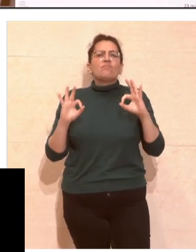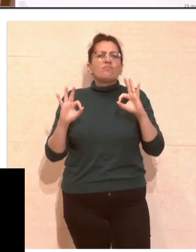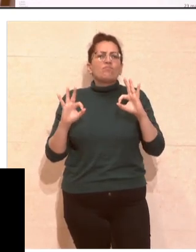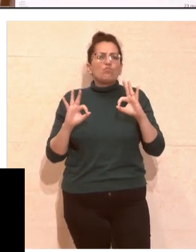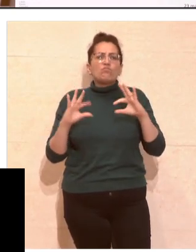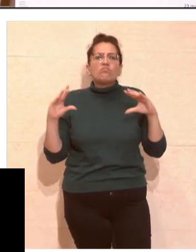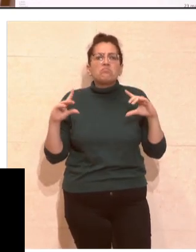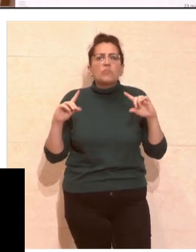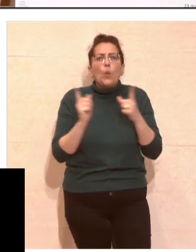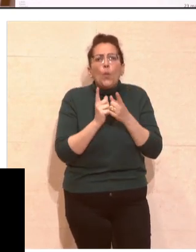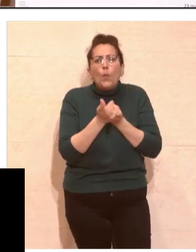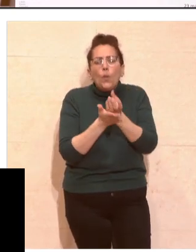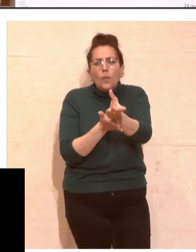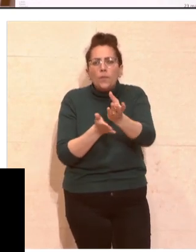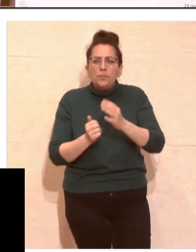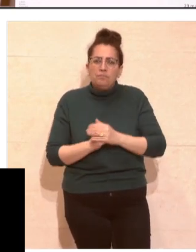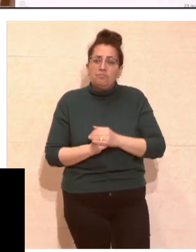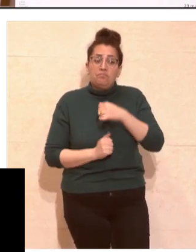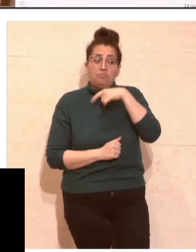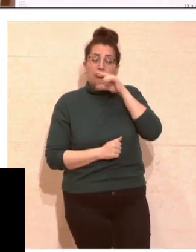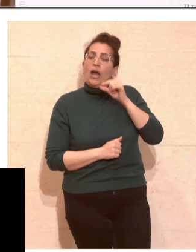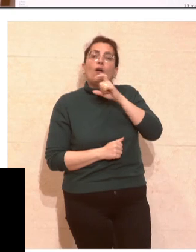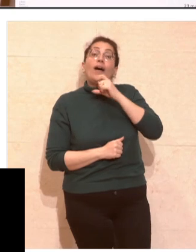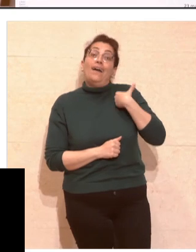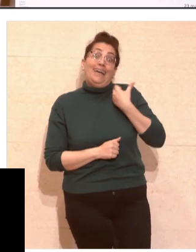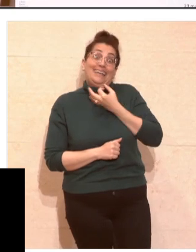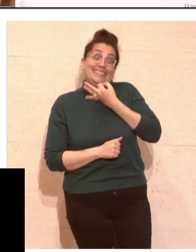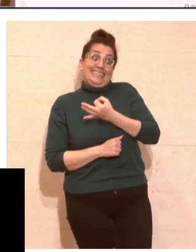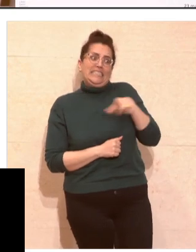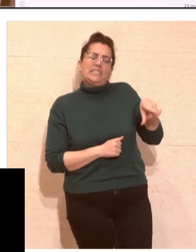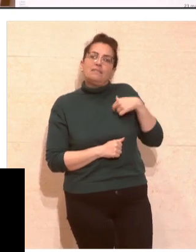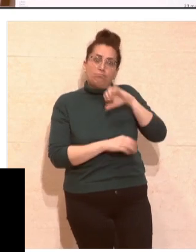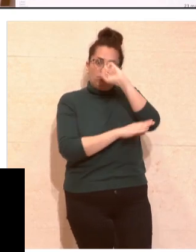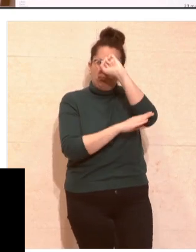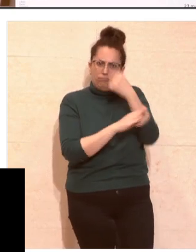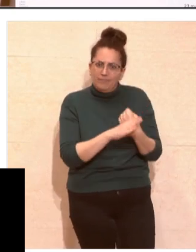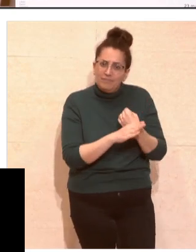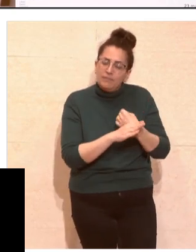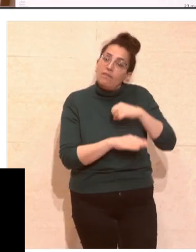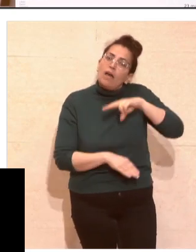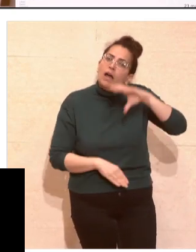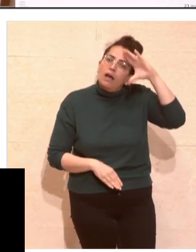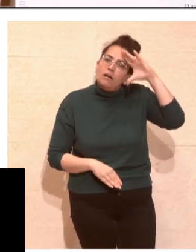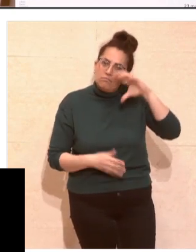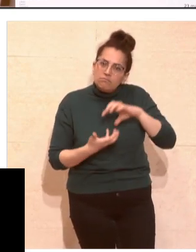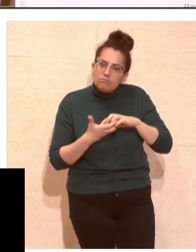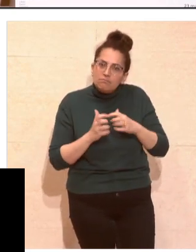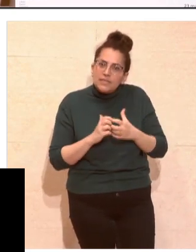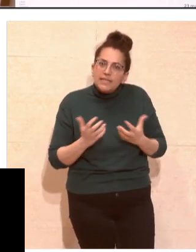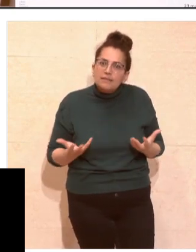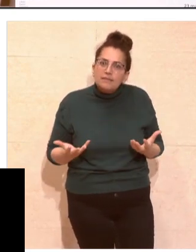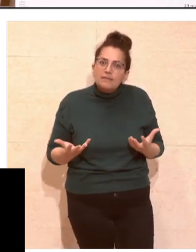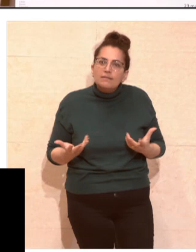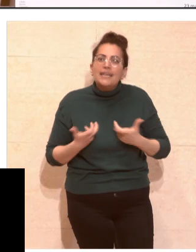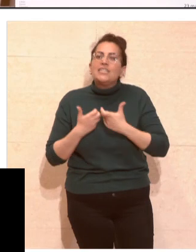aussi, le sommeil, pourquoi les parents se trouvent vite perdus, c'est compliqué. C'est compliqué le sommeil. Tu sais, manger 5 fruits,